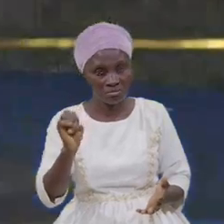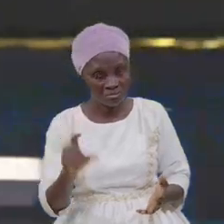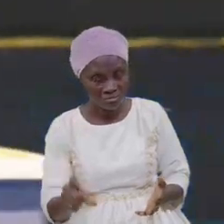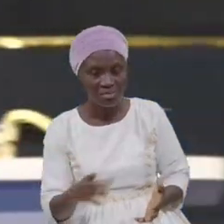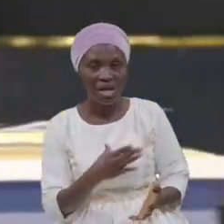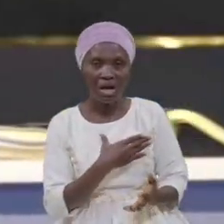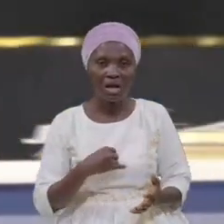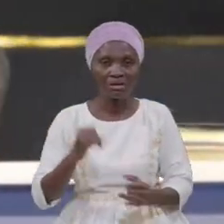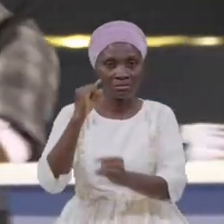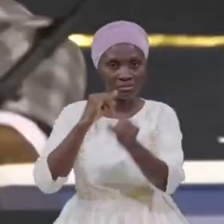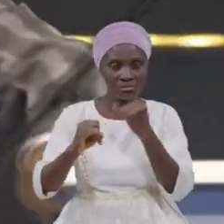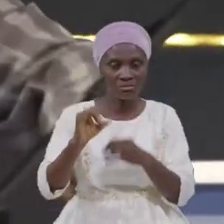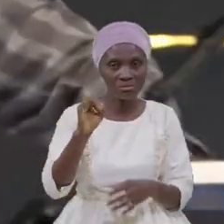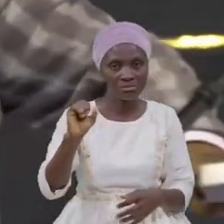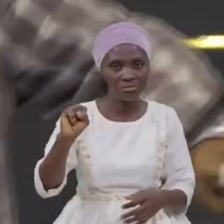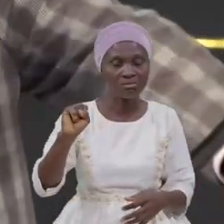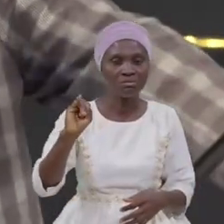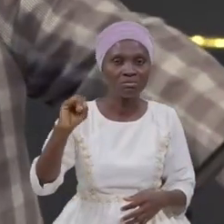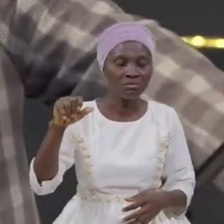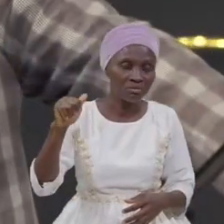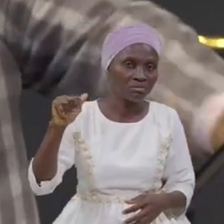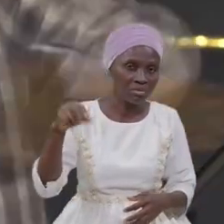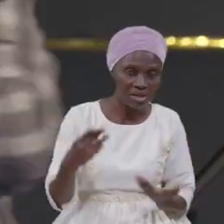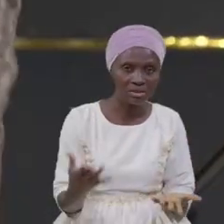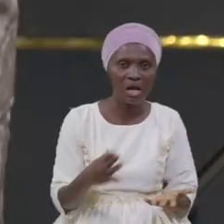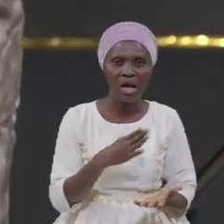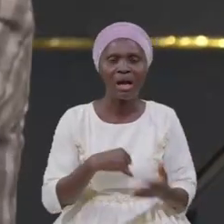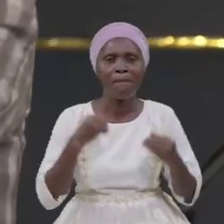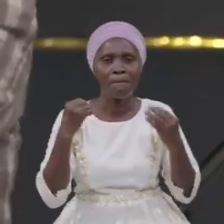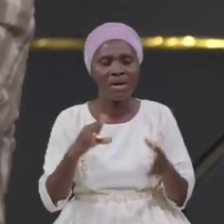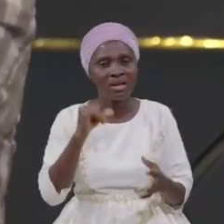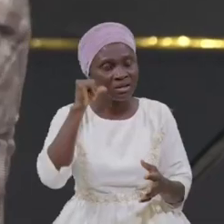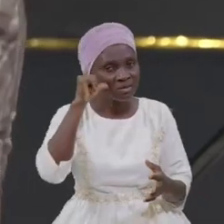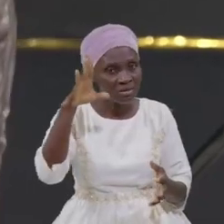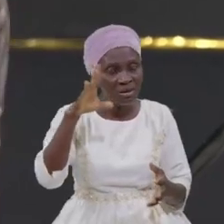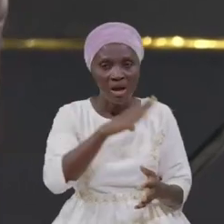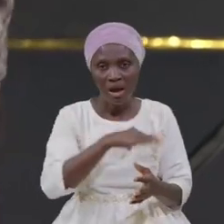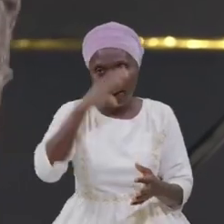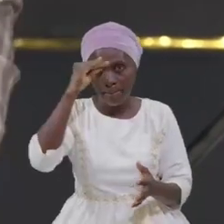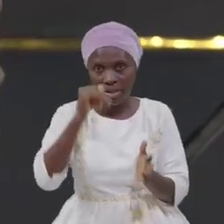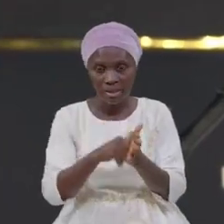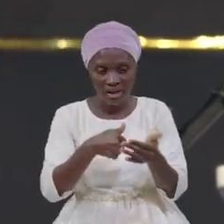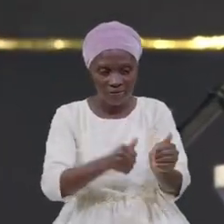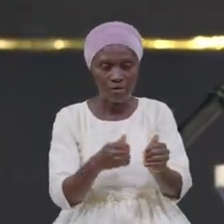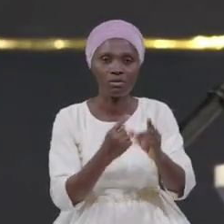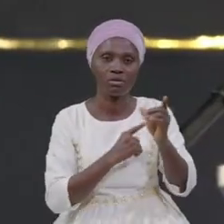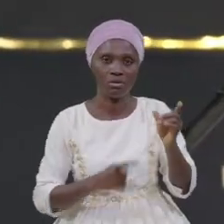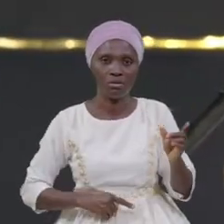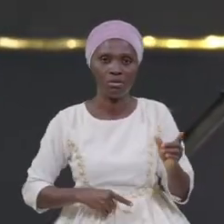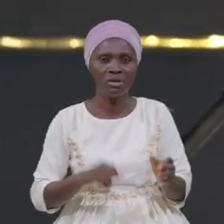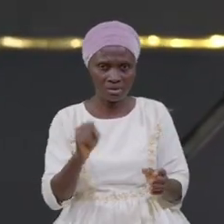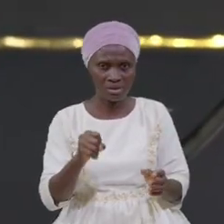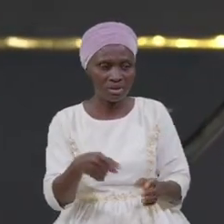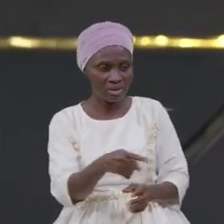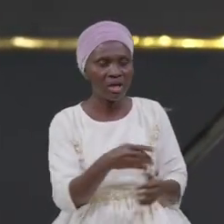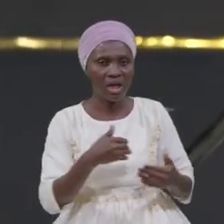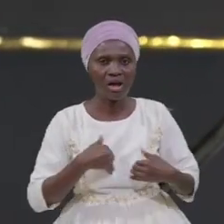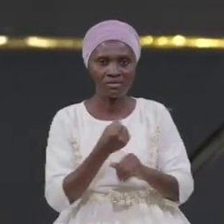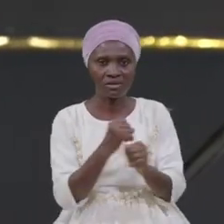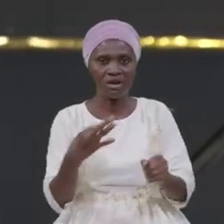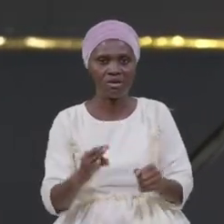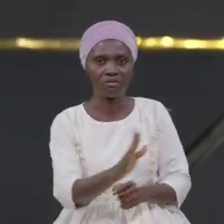Testament, Esaïe, voyez tous ces hommes et femmes qui ont suivi le Seigneur, l'Éternel. Ils avaient le salut de